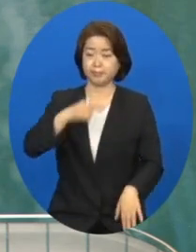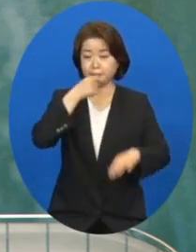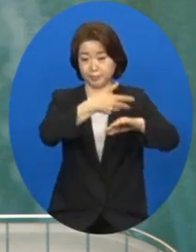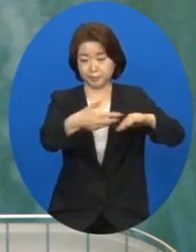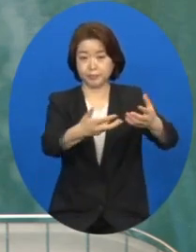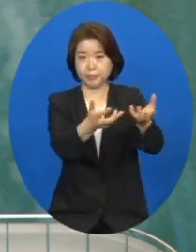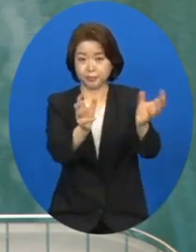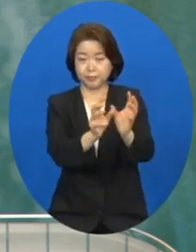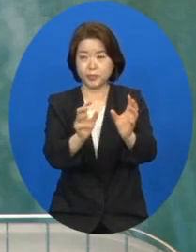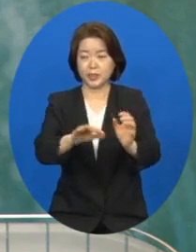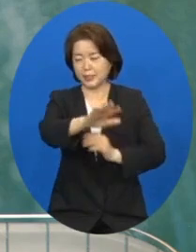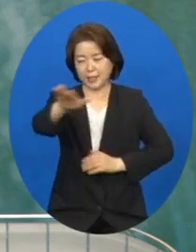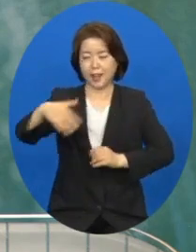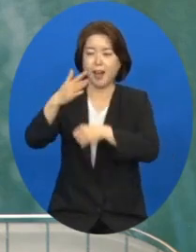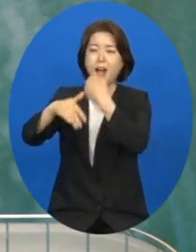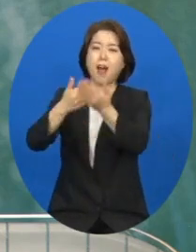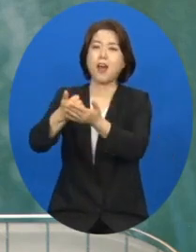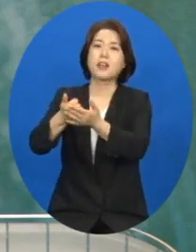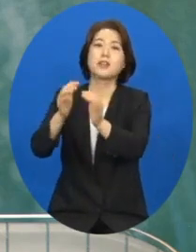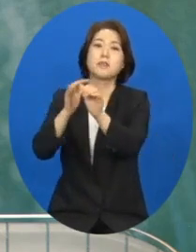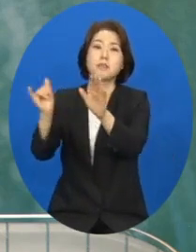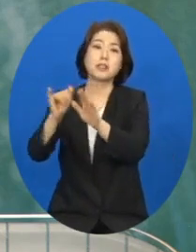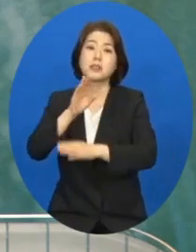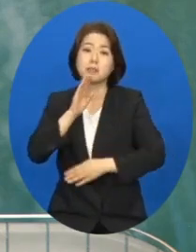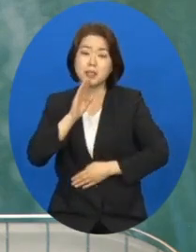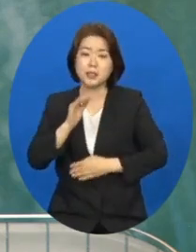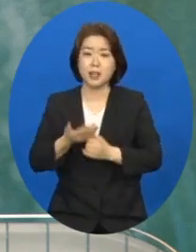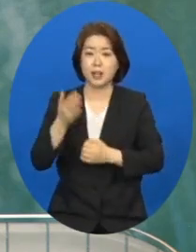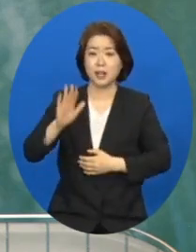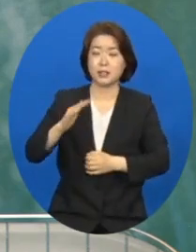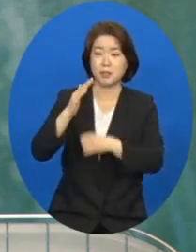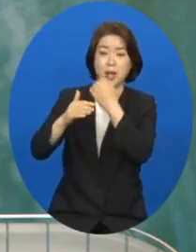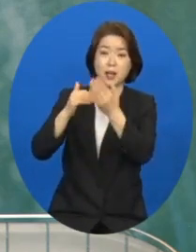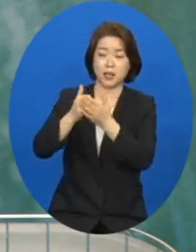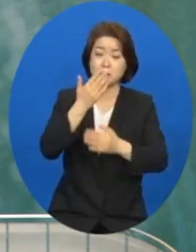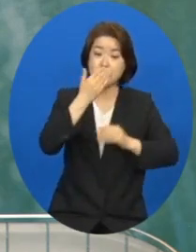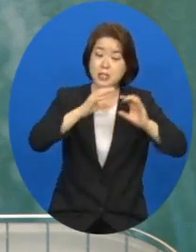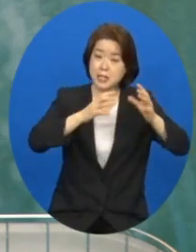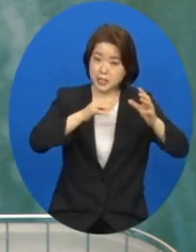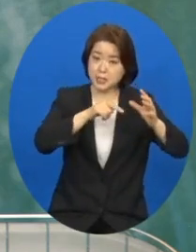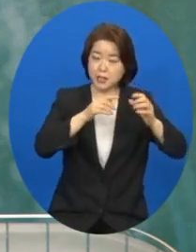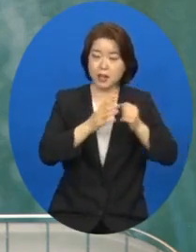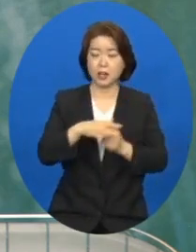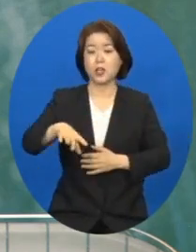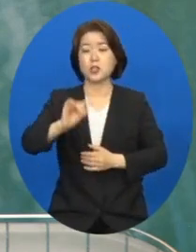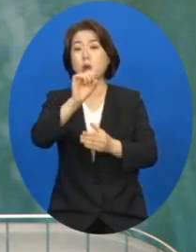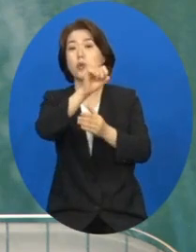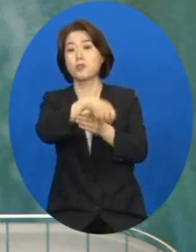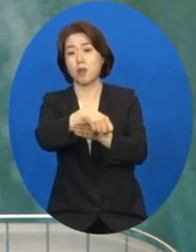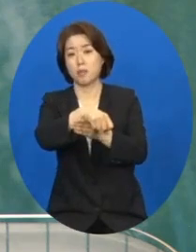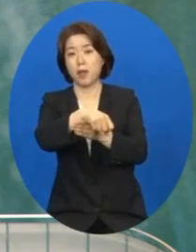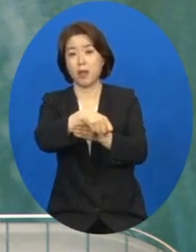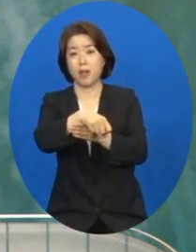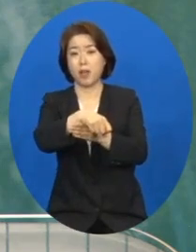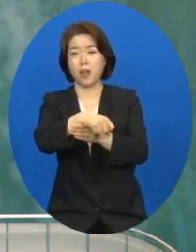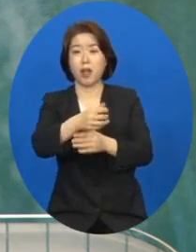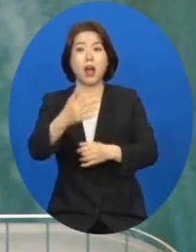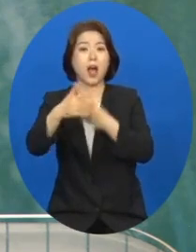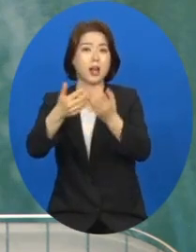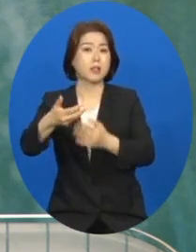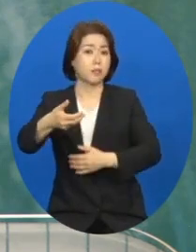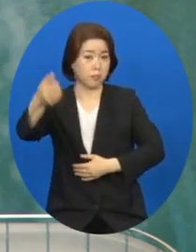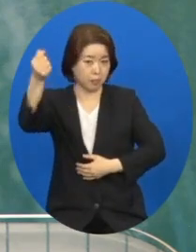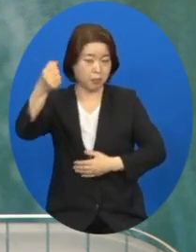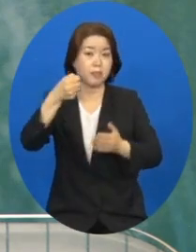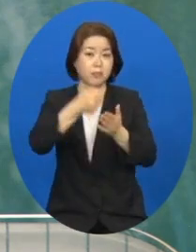다 하나님의 백성이죠. 그런데 하나님께서 이스라엘을 첫 열매로 하나님이